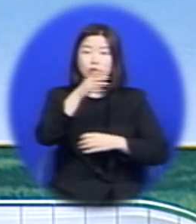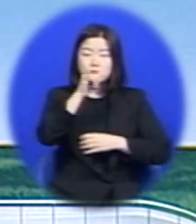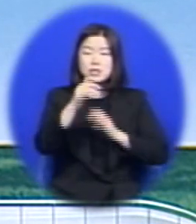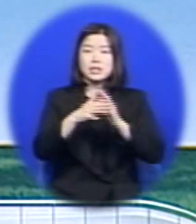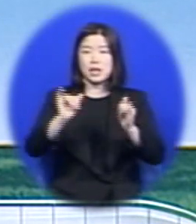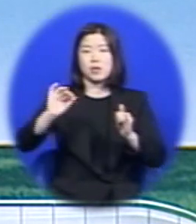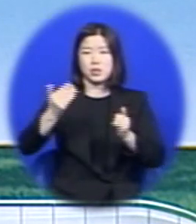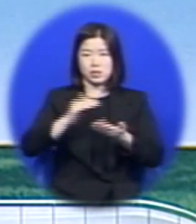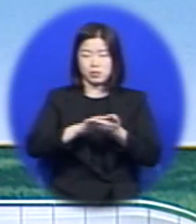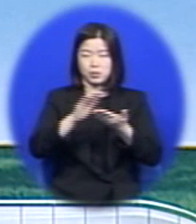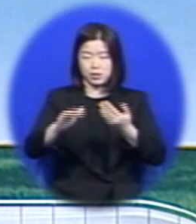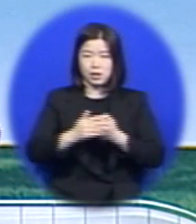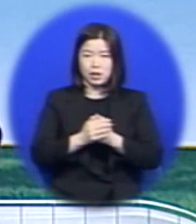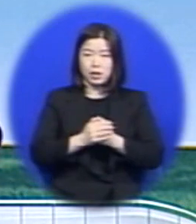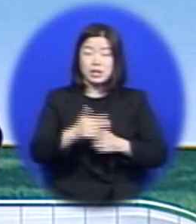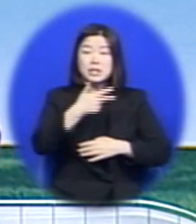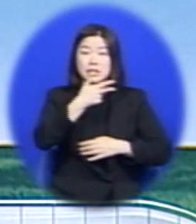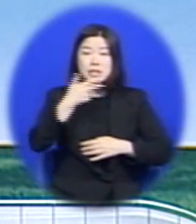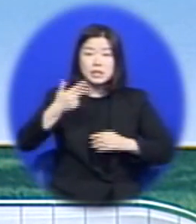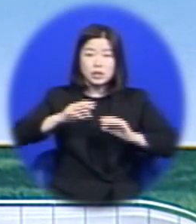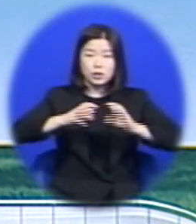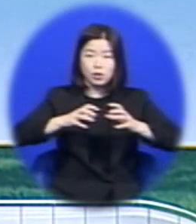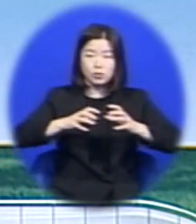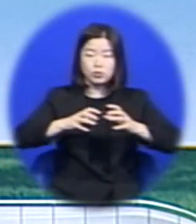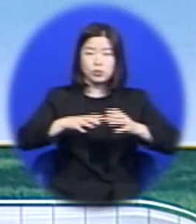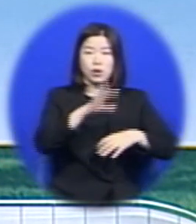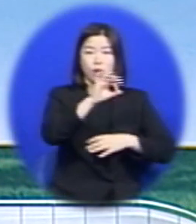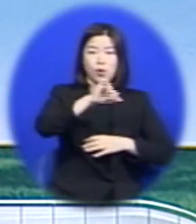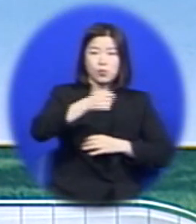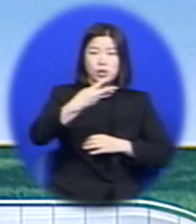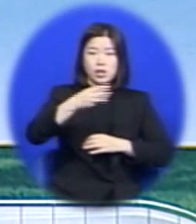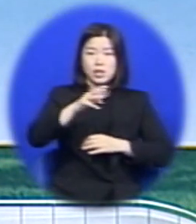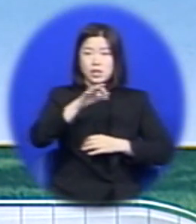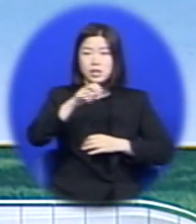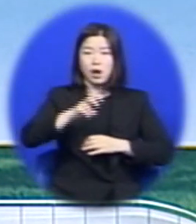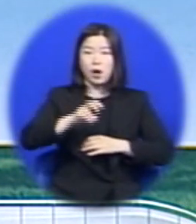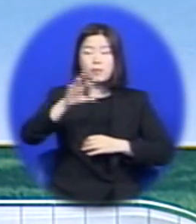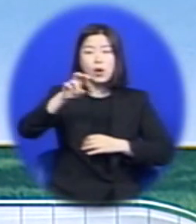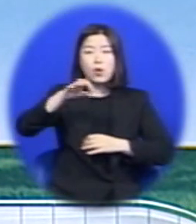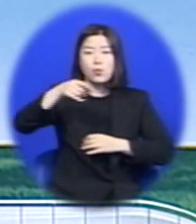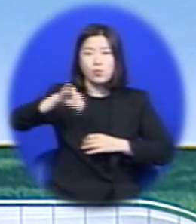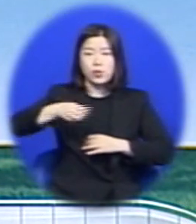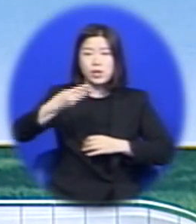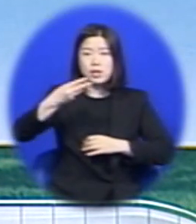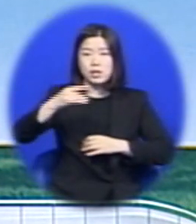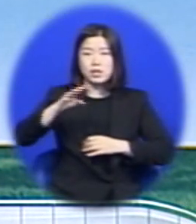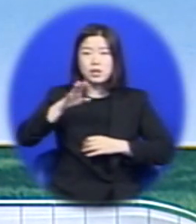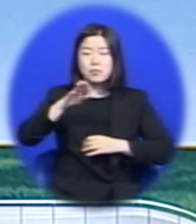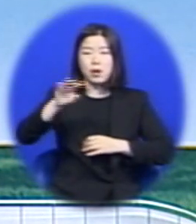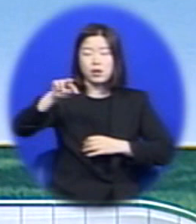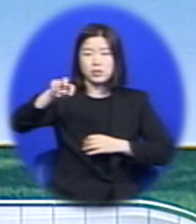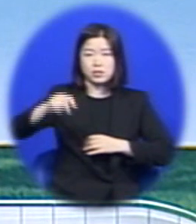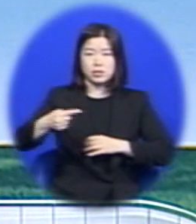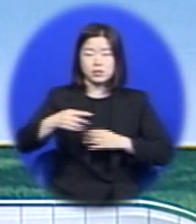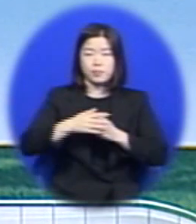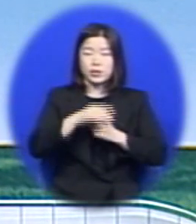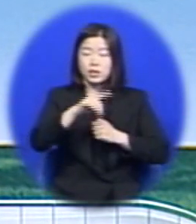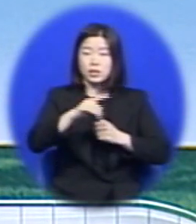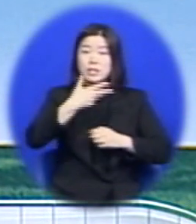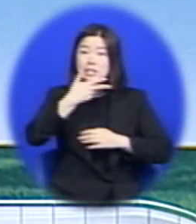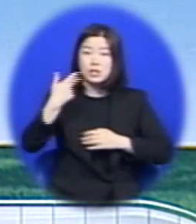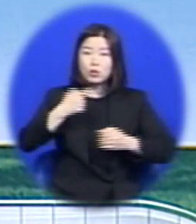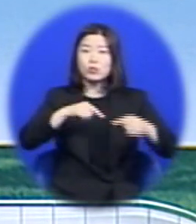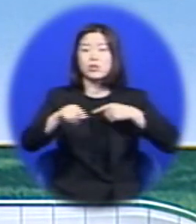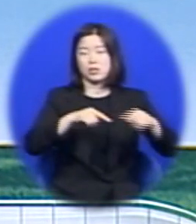합니다. 영국의 윌리엄 윌버포스는 영국의 정치가, 그는